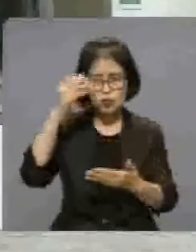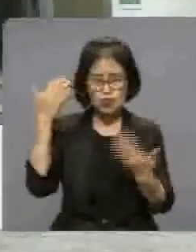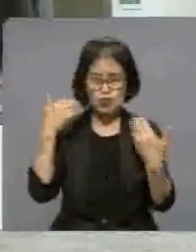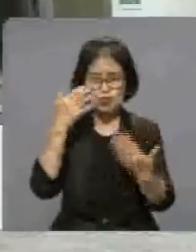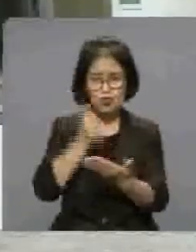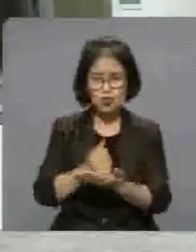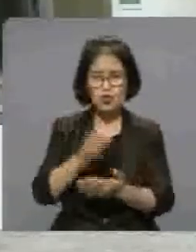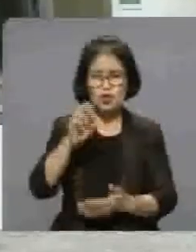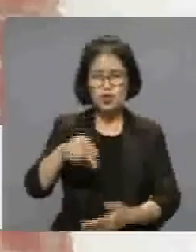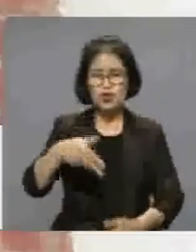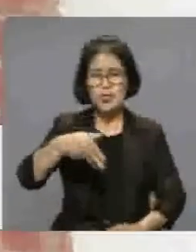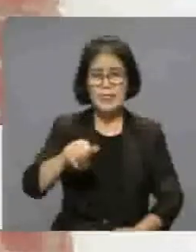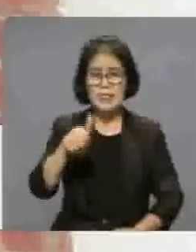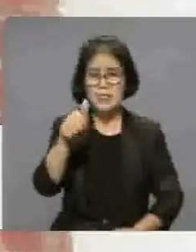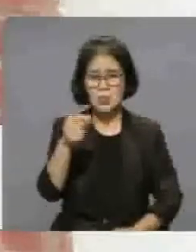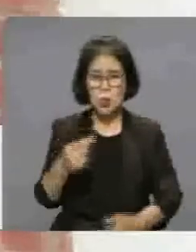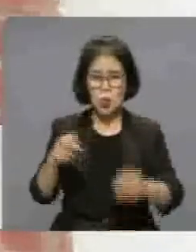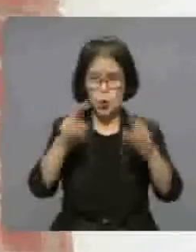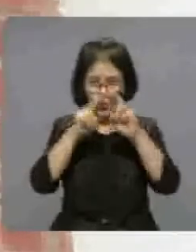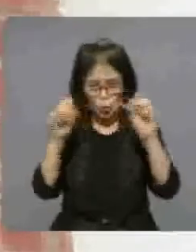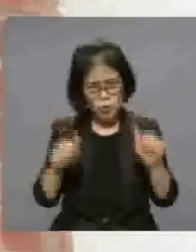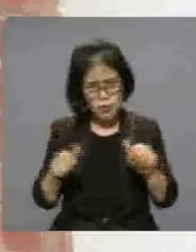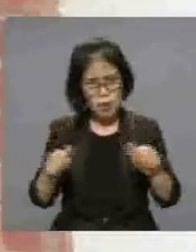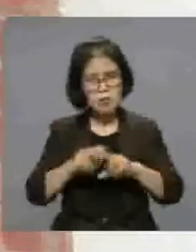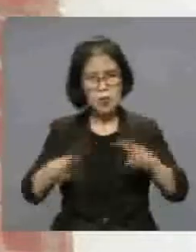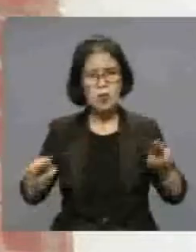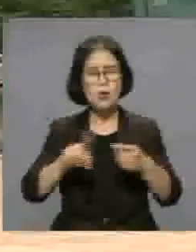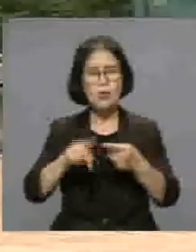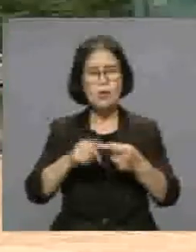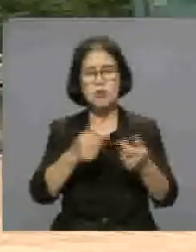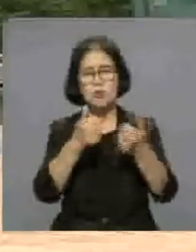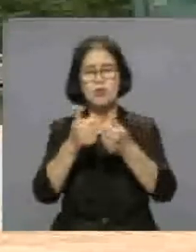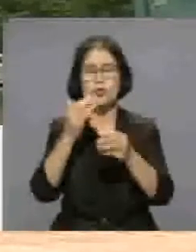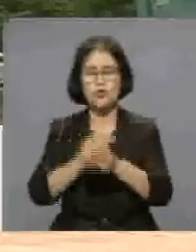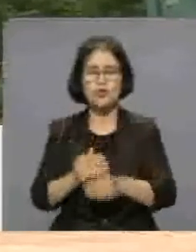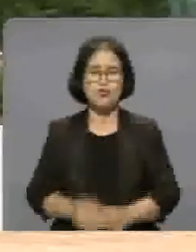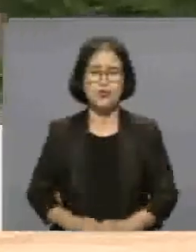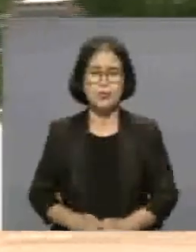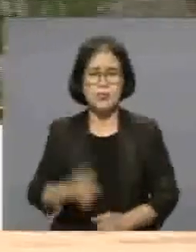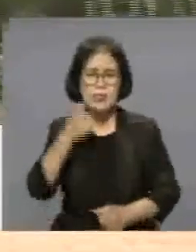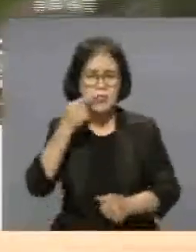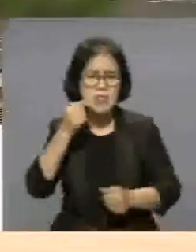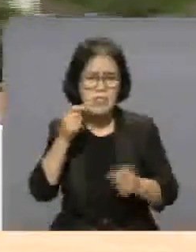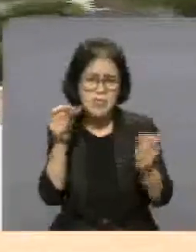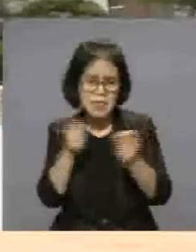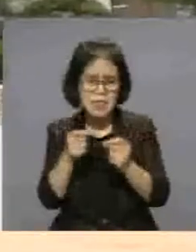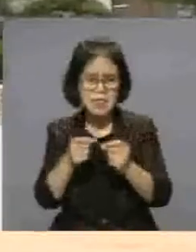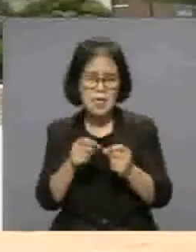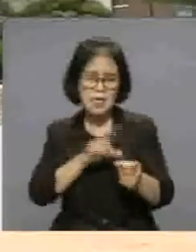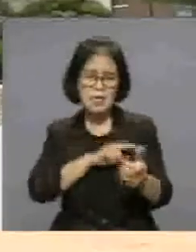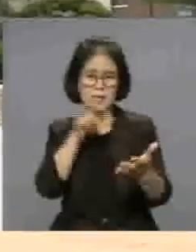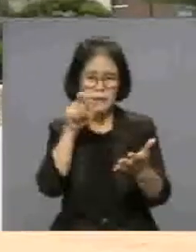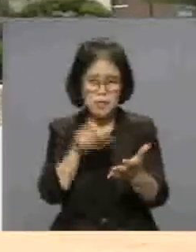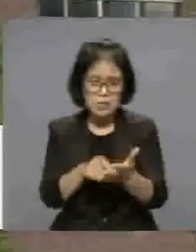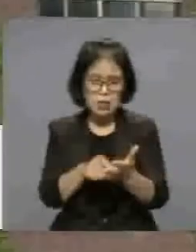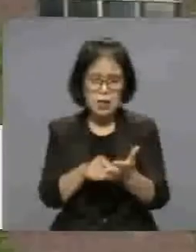친일 인사 윤치호 동상 철거를 놓고 논의 중입니다. 동상고도 친일 인사 이름이 들어간